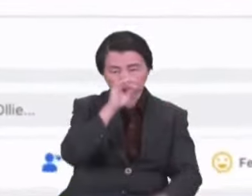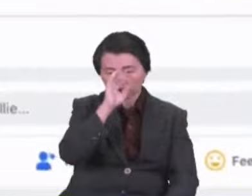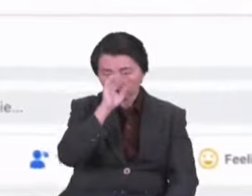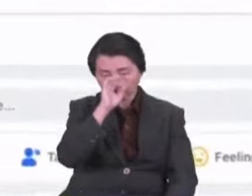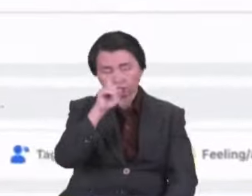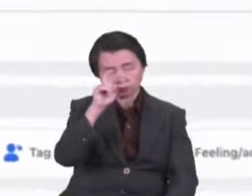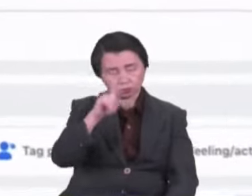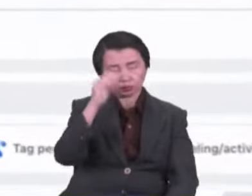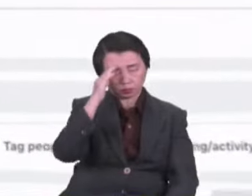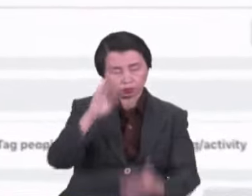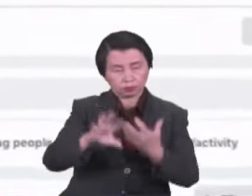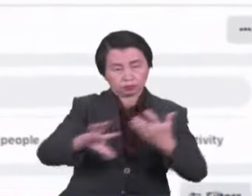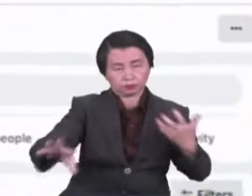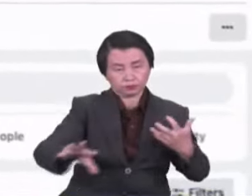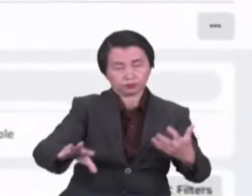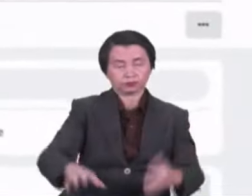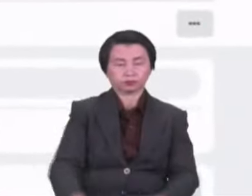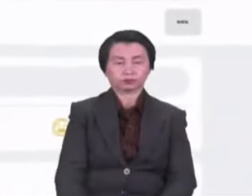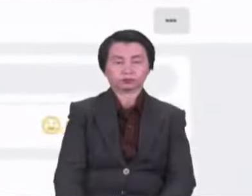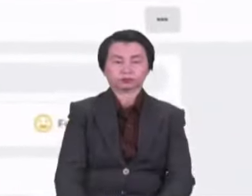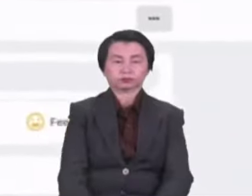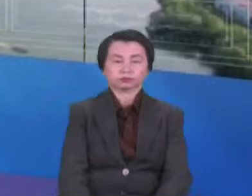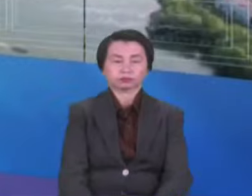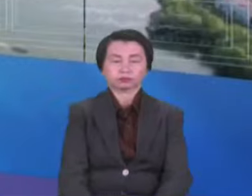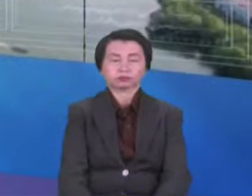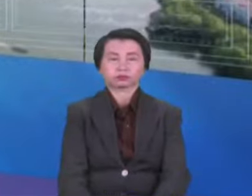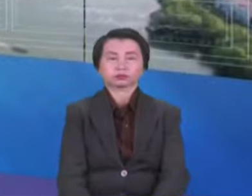Laporan Srinali Wiechong, RTM.